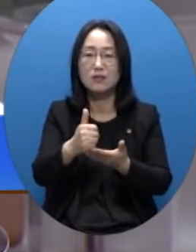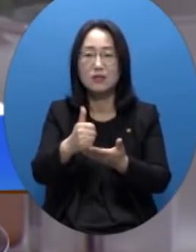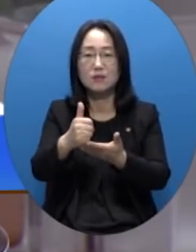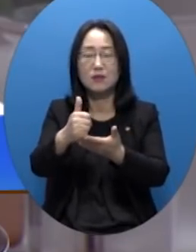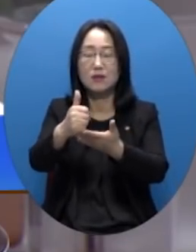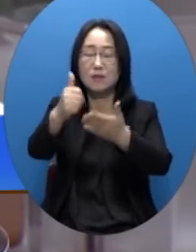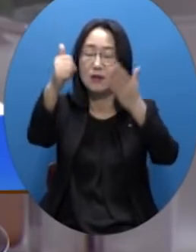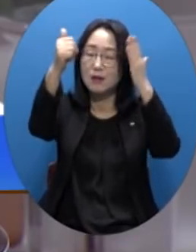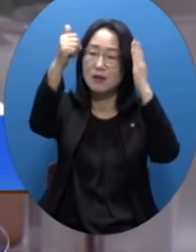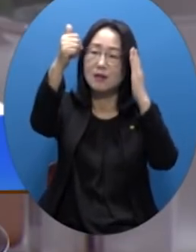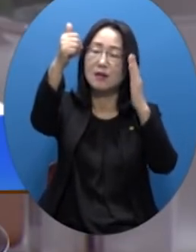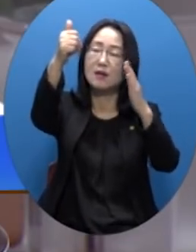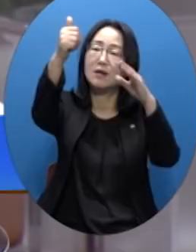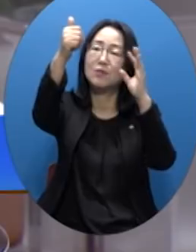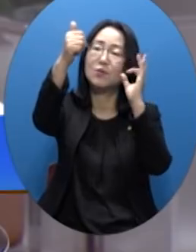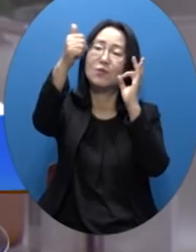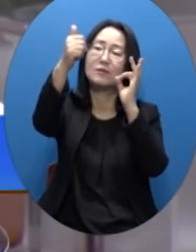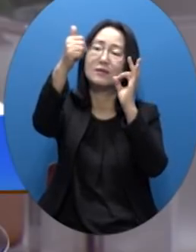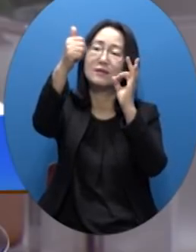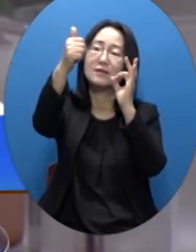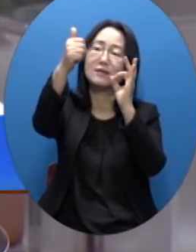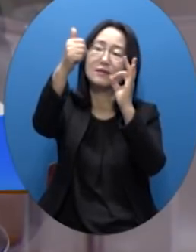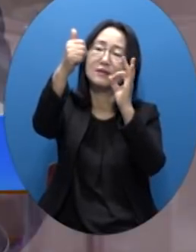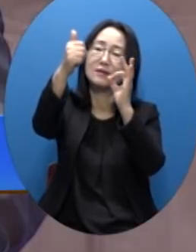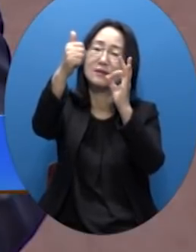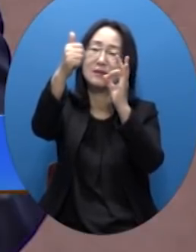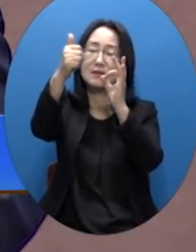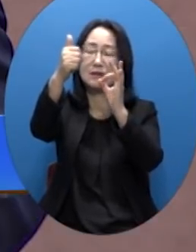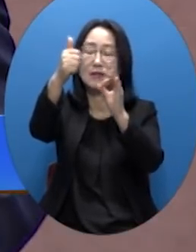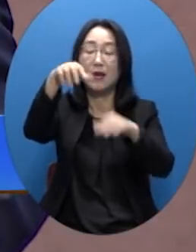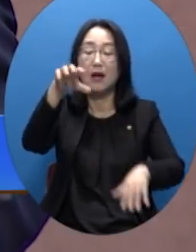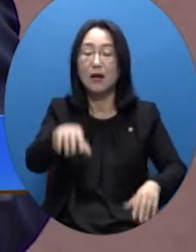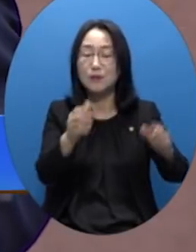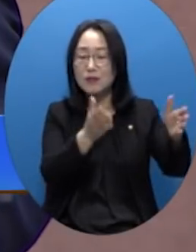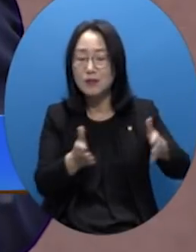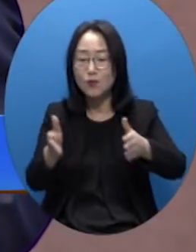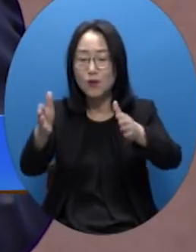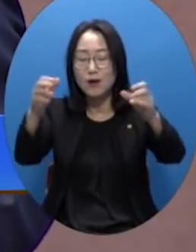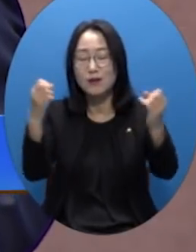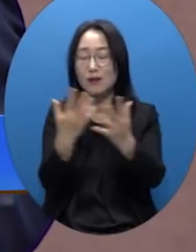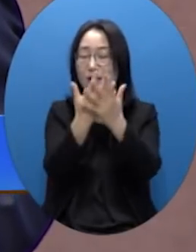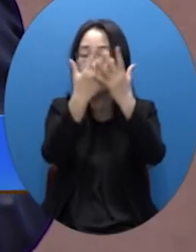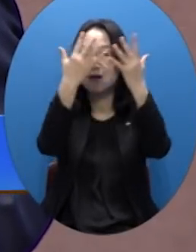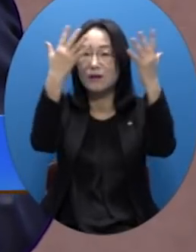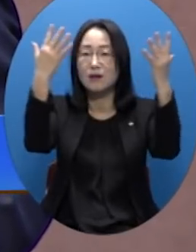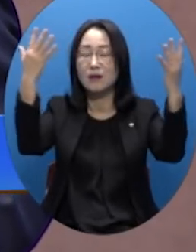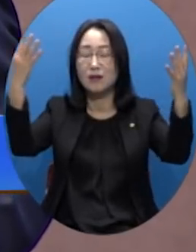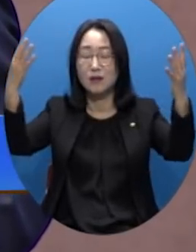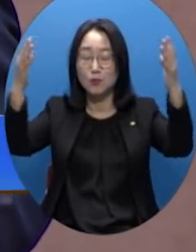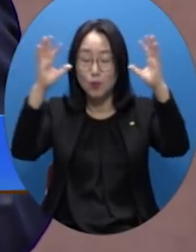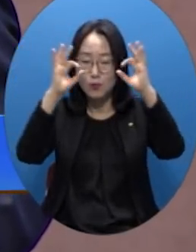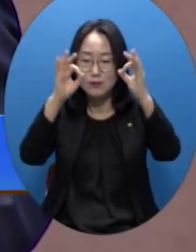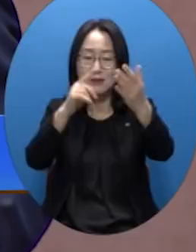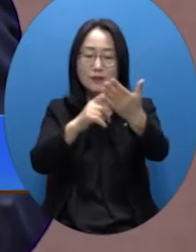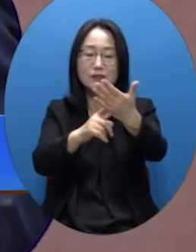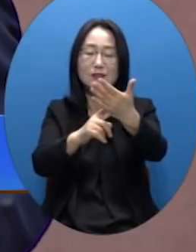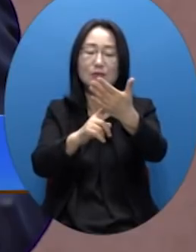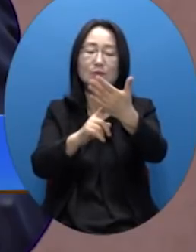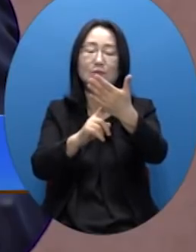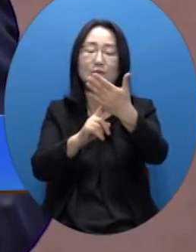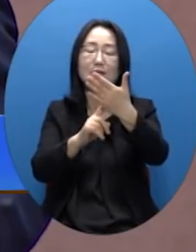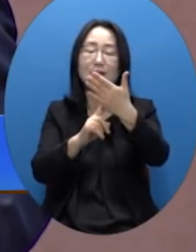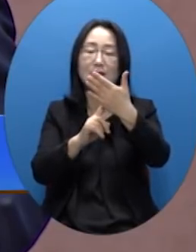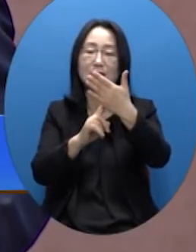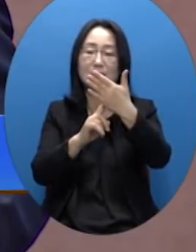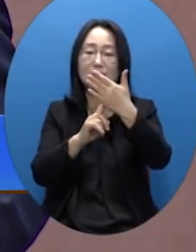립을 바라보 릴 밖에 환하 회보 일도